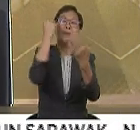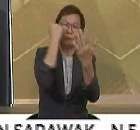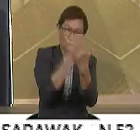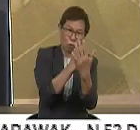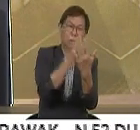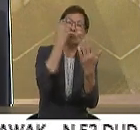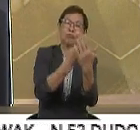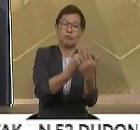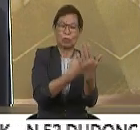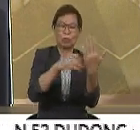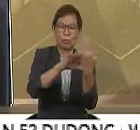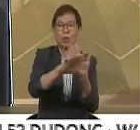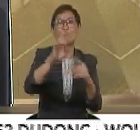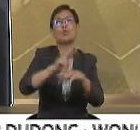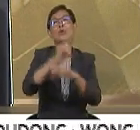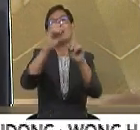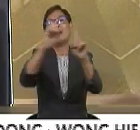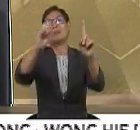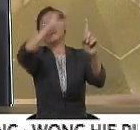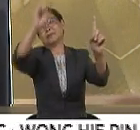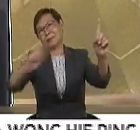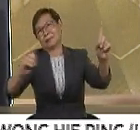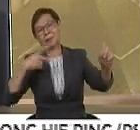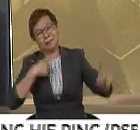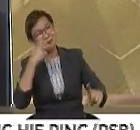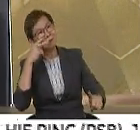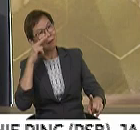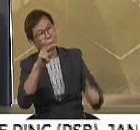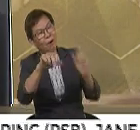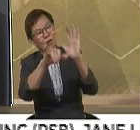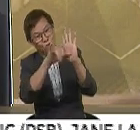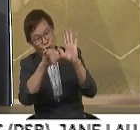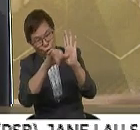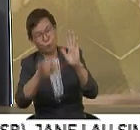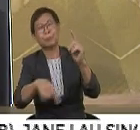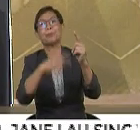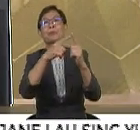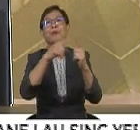digunakan sepenuhnya. Tapi yang kita nampak ialah YouTube dan